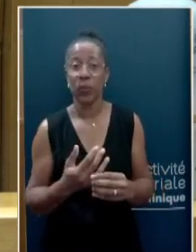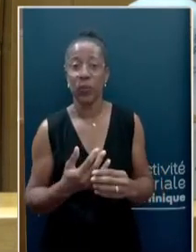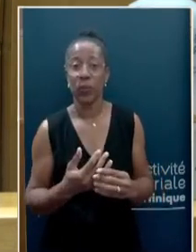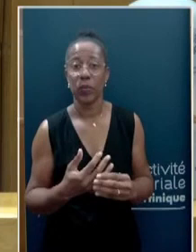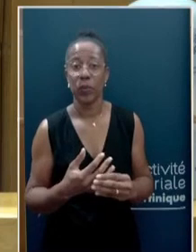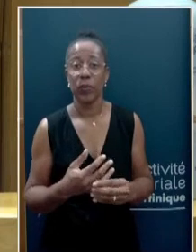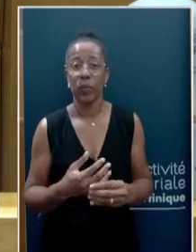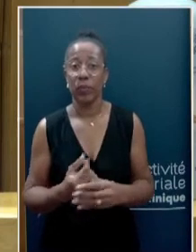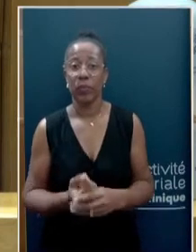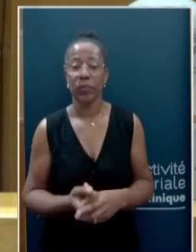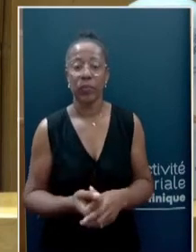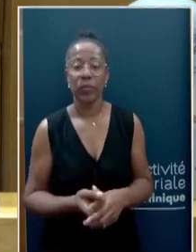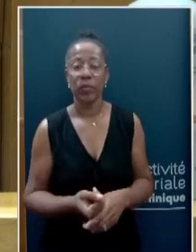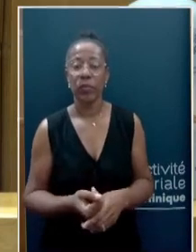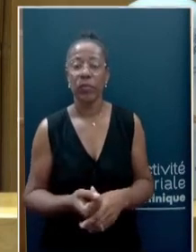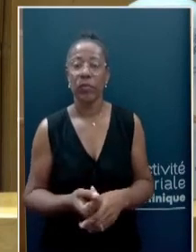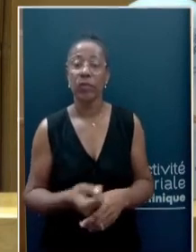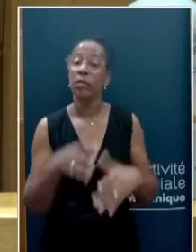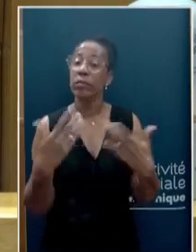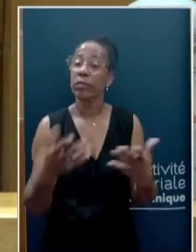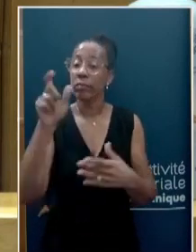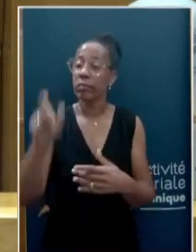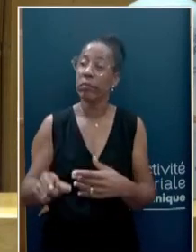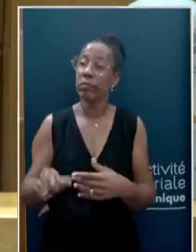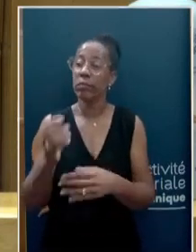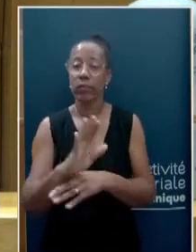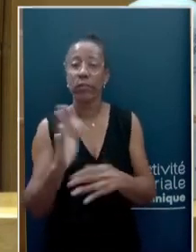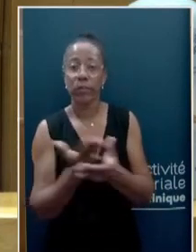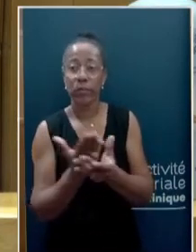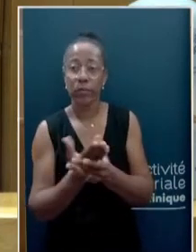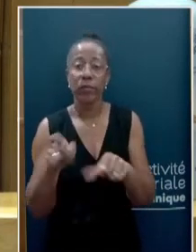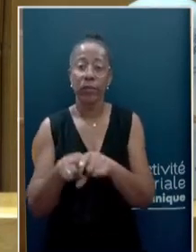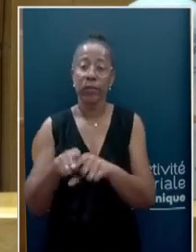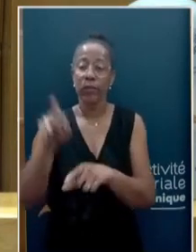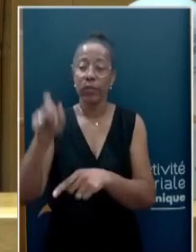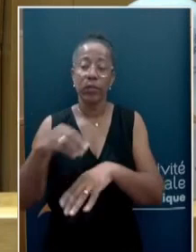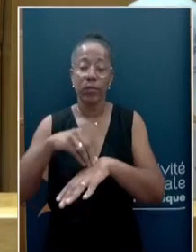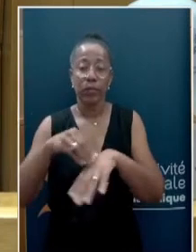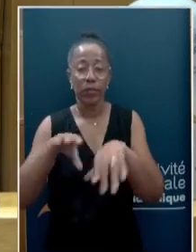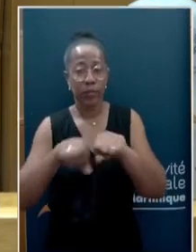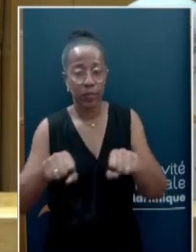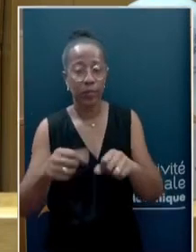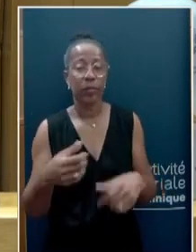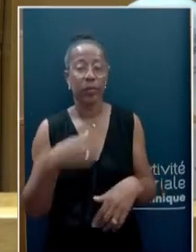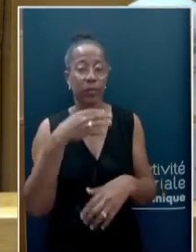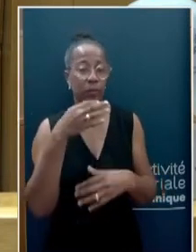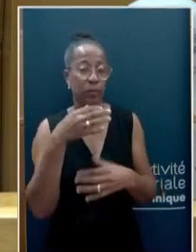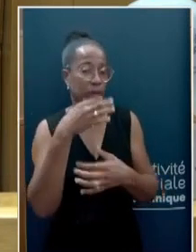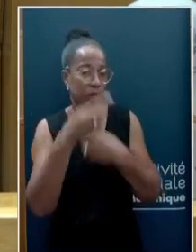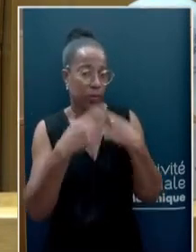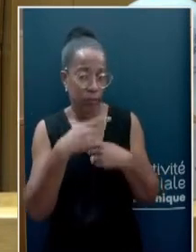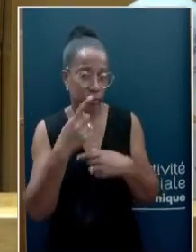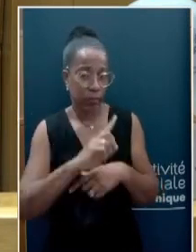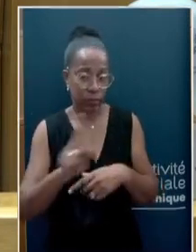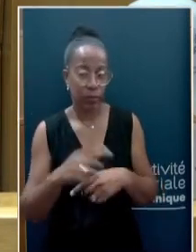En tout cas, le rapporteur, le conseiller exécutif en charge des finances n'en a pas parlé. Il a eu la décence de le faire.